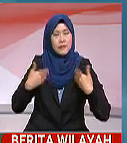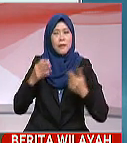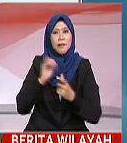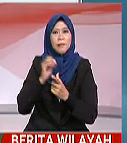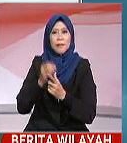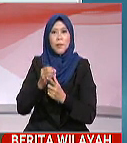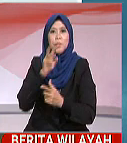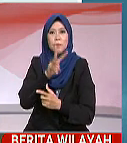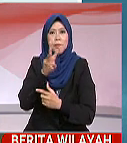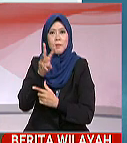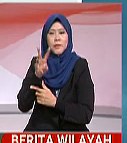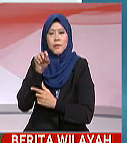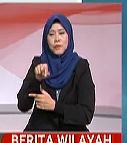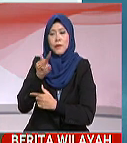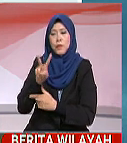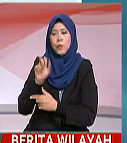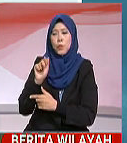atau laman